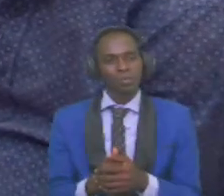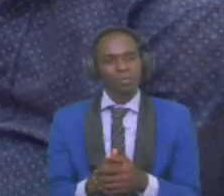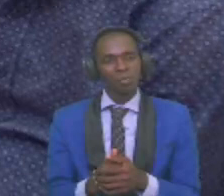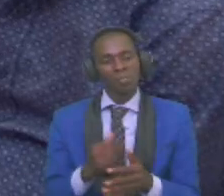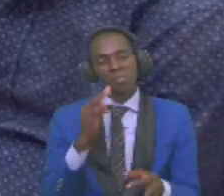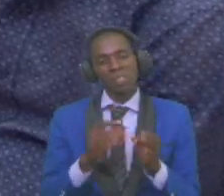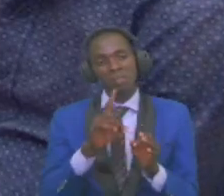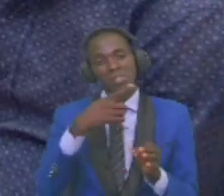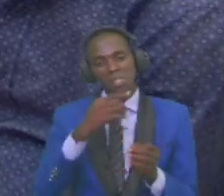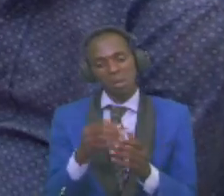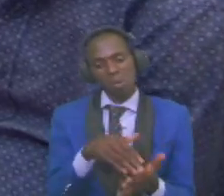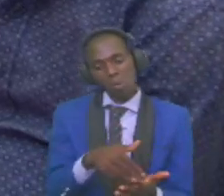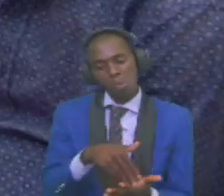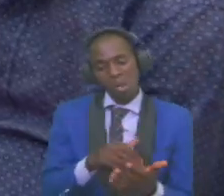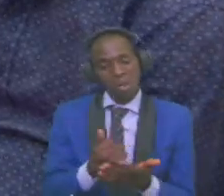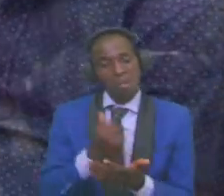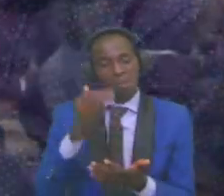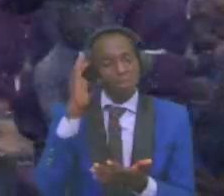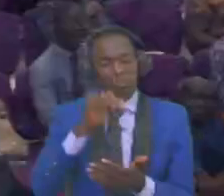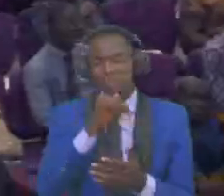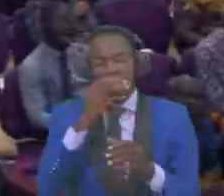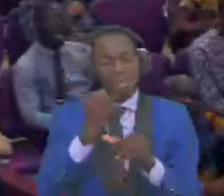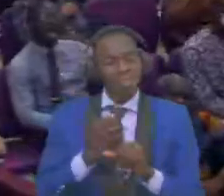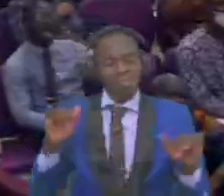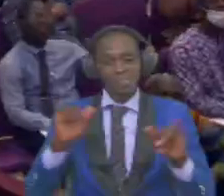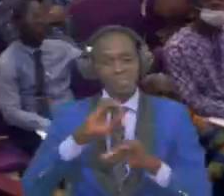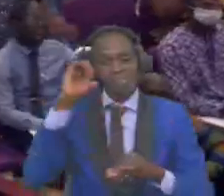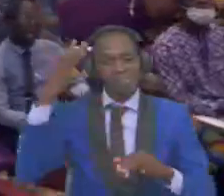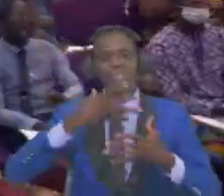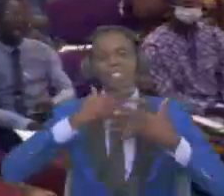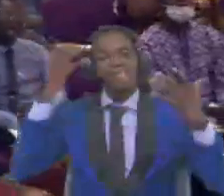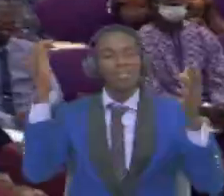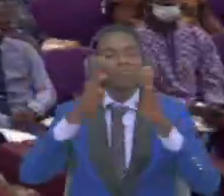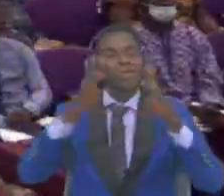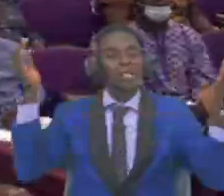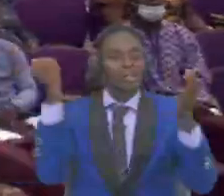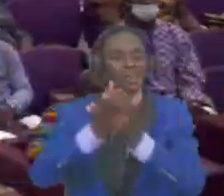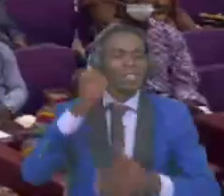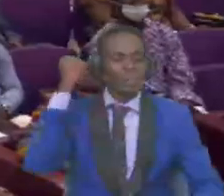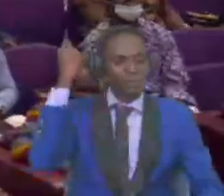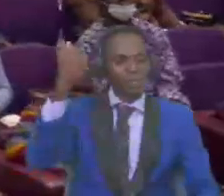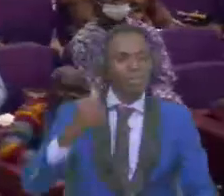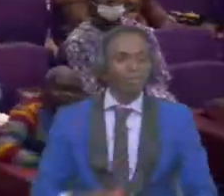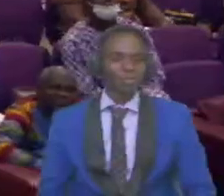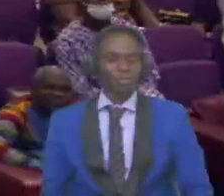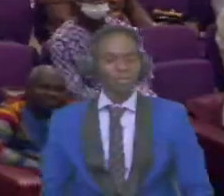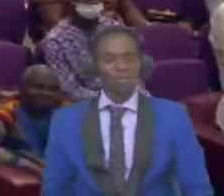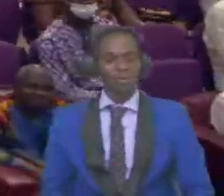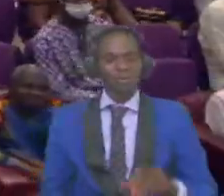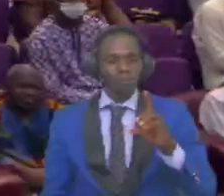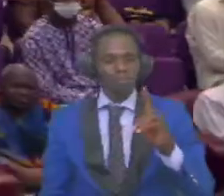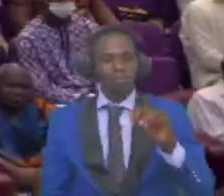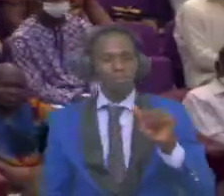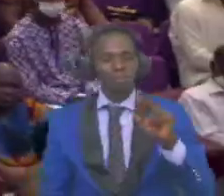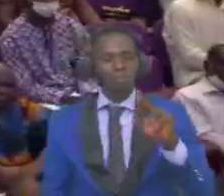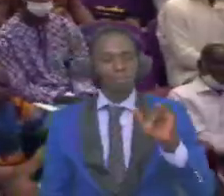roissy où vous dites 1a mais fiable n'est pas la grève qu'ils avaient osé